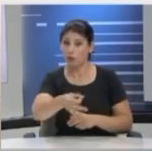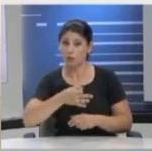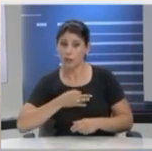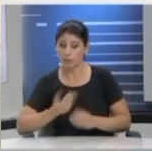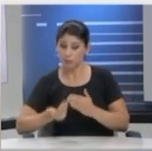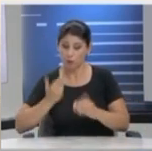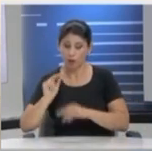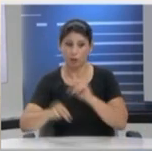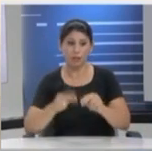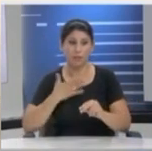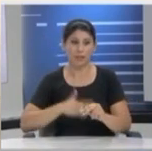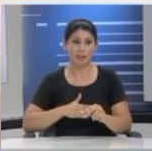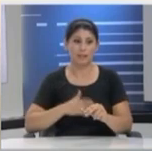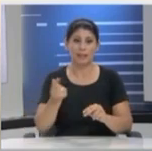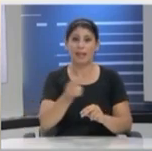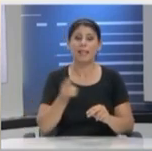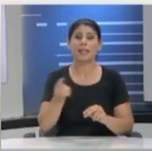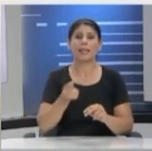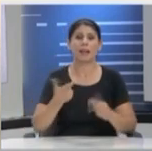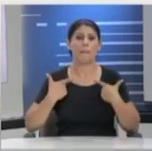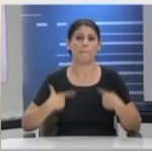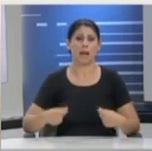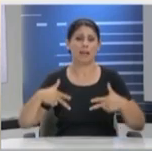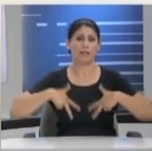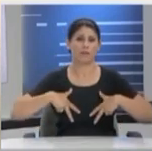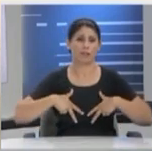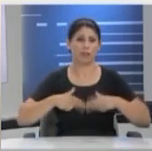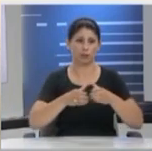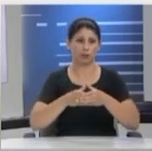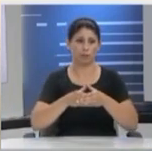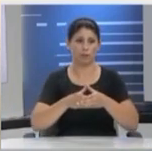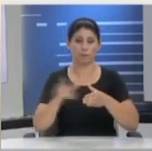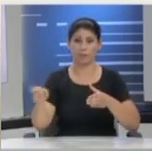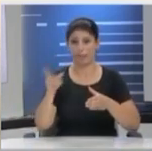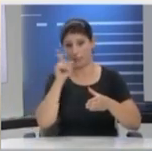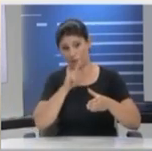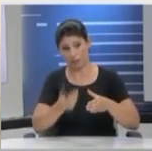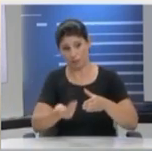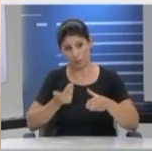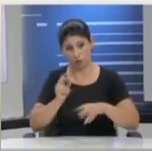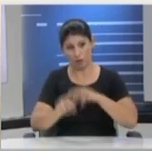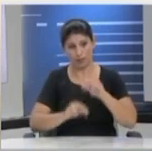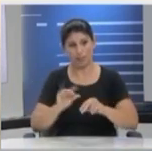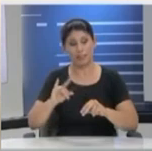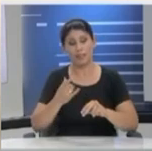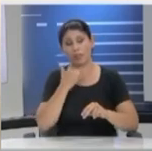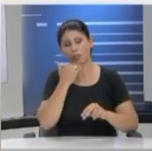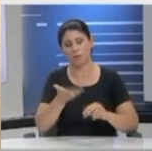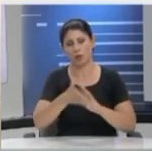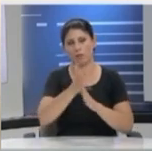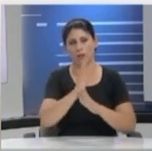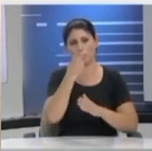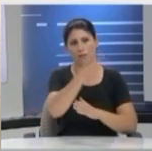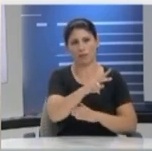λέγατε προεκλογικά ότι θέλετε ολιγομελές κυβερνητικό σχήμα. Ή λέγατε ψέματα προεκλογικά, ή δεν μπορούν